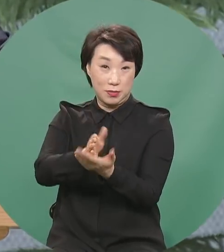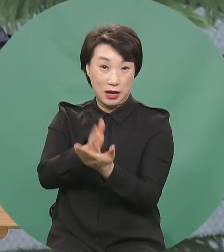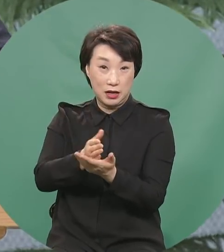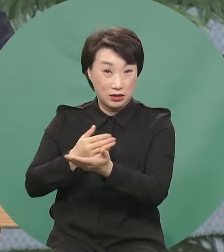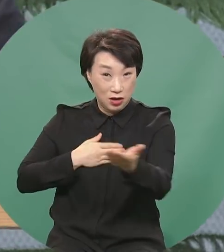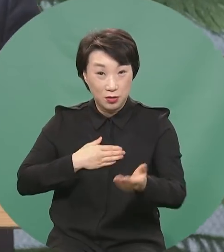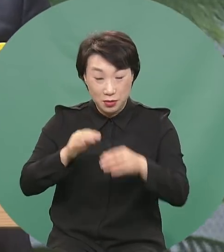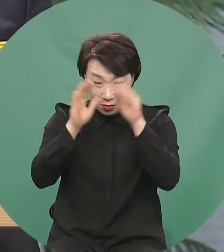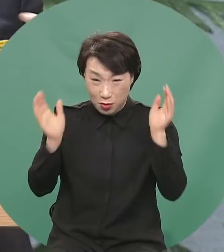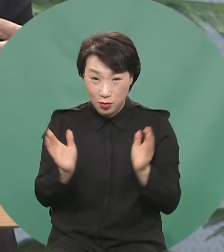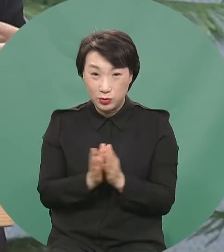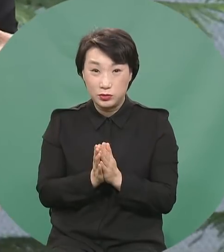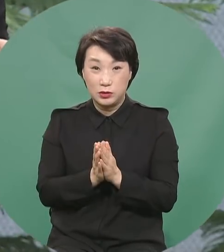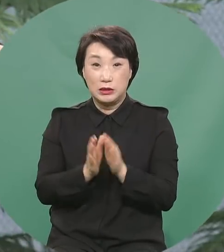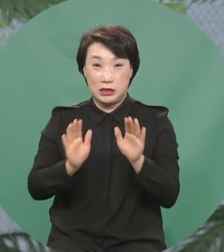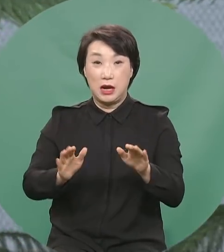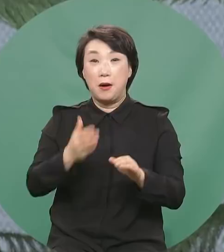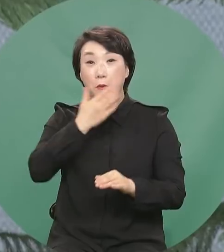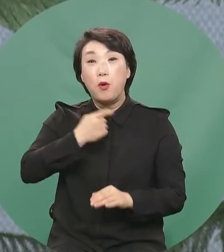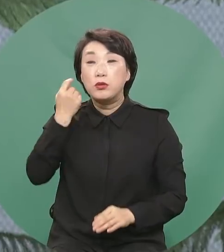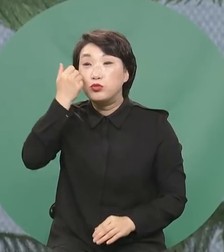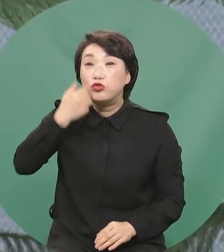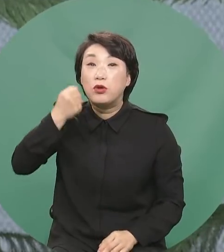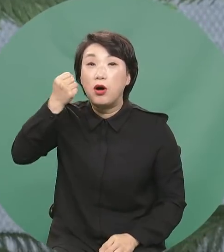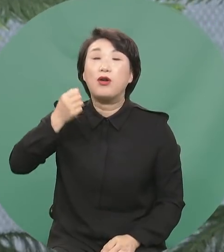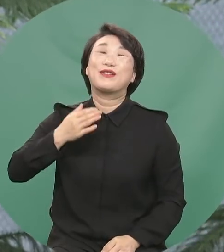이 복음이 내 몫이 되도록